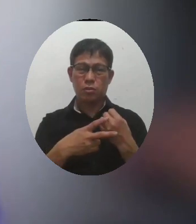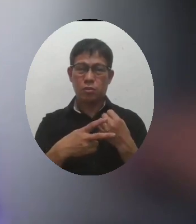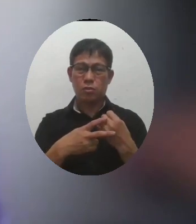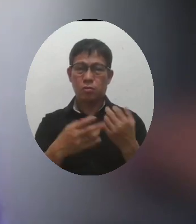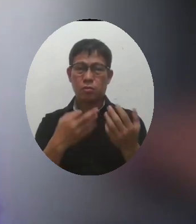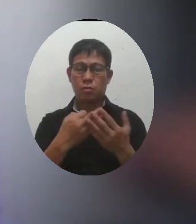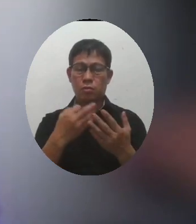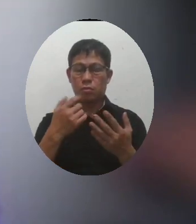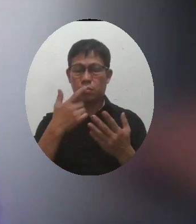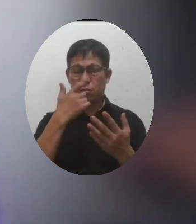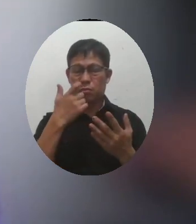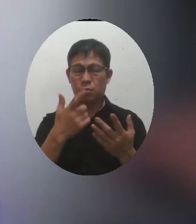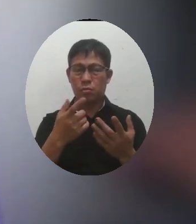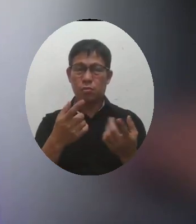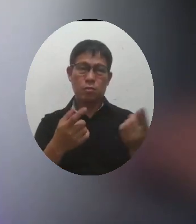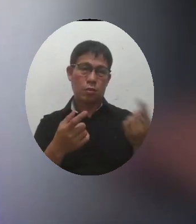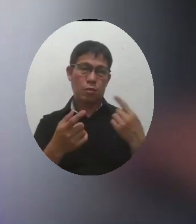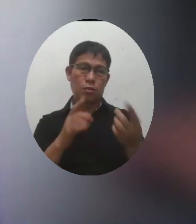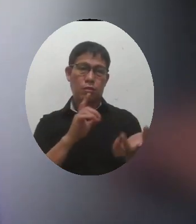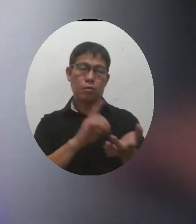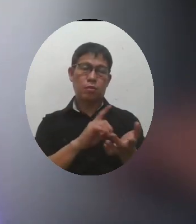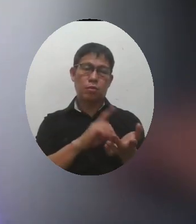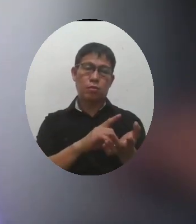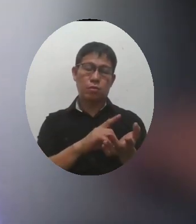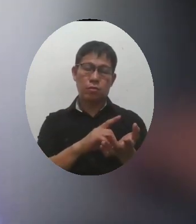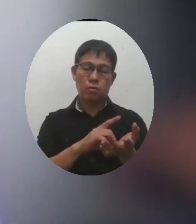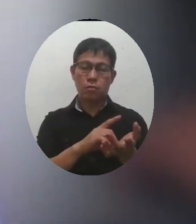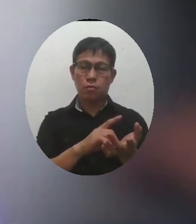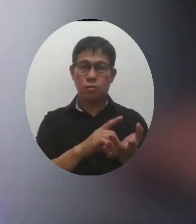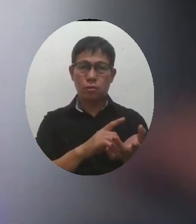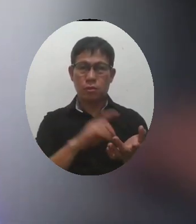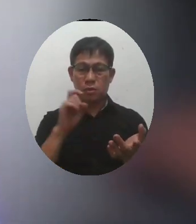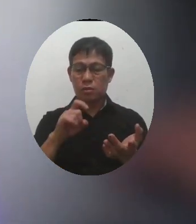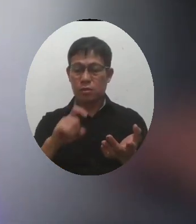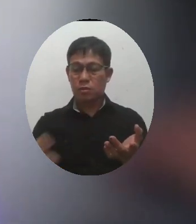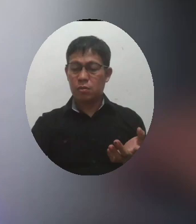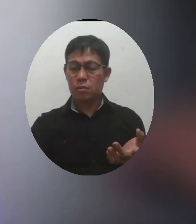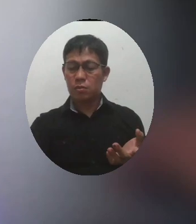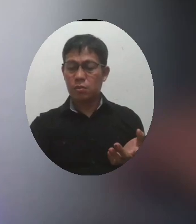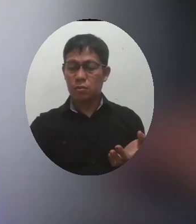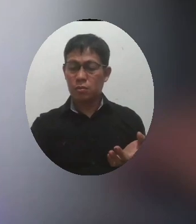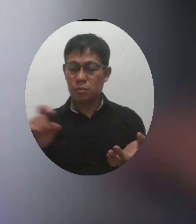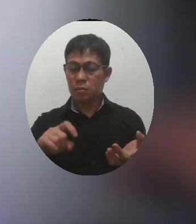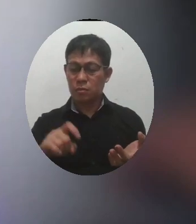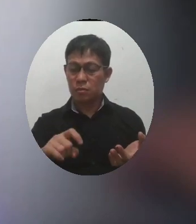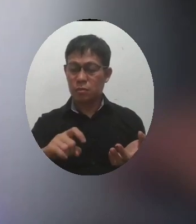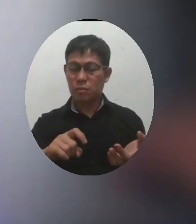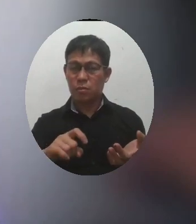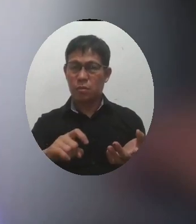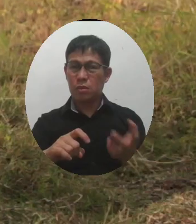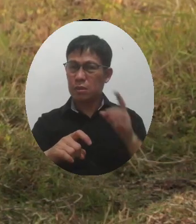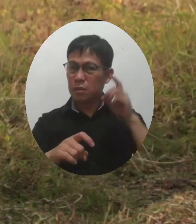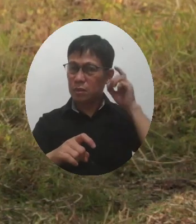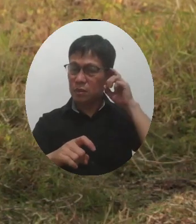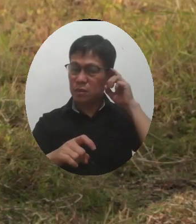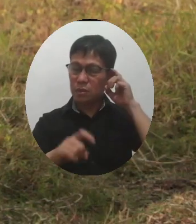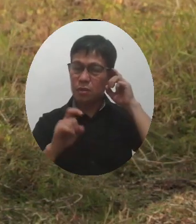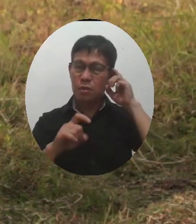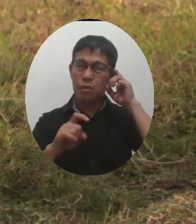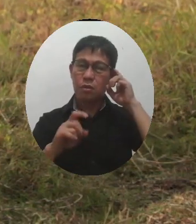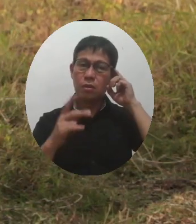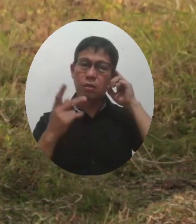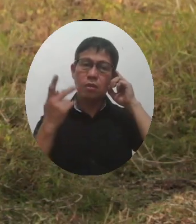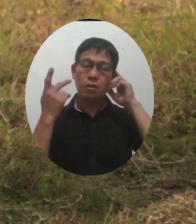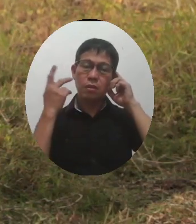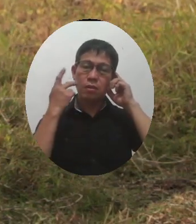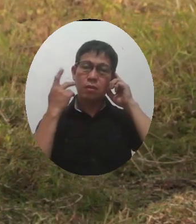matapos sabihin ng doktor na habang maaga pa, kinakailangan magkaroon na ng hearing aid si Kyril.